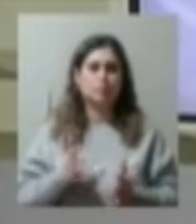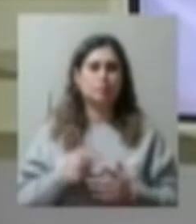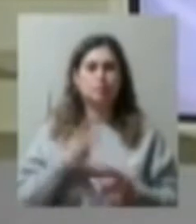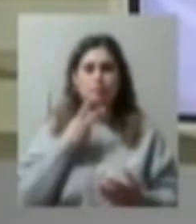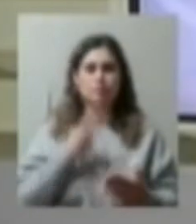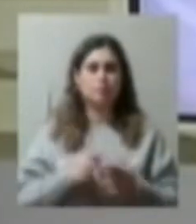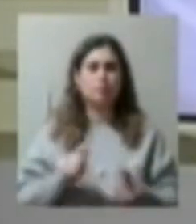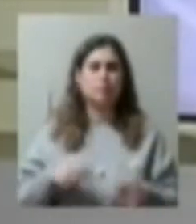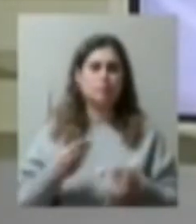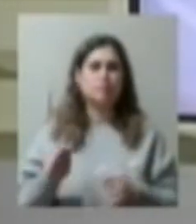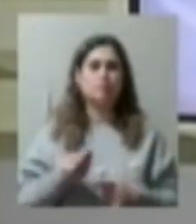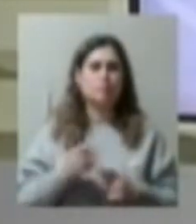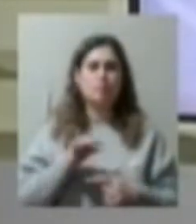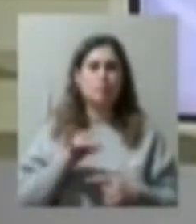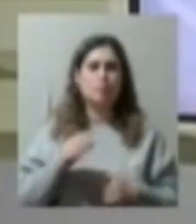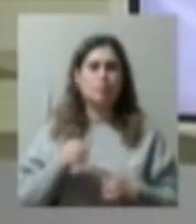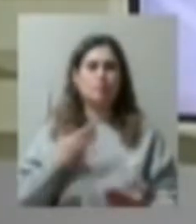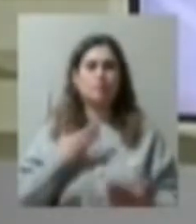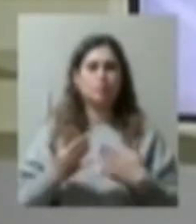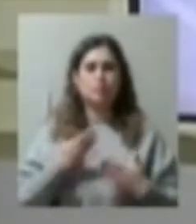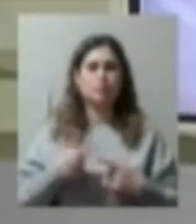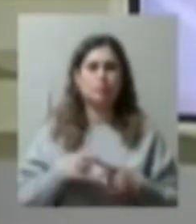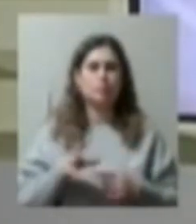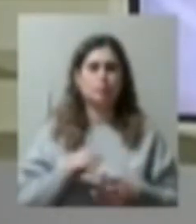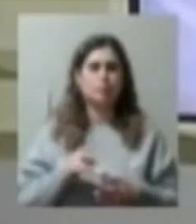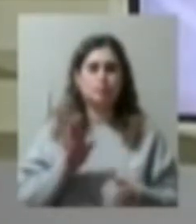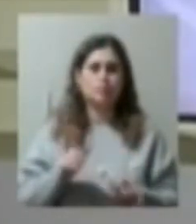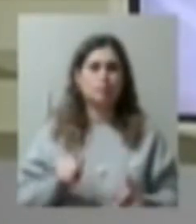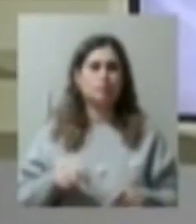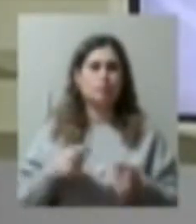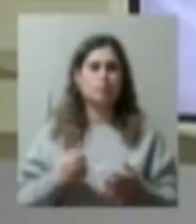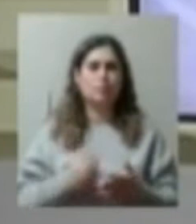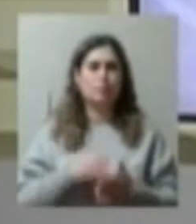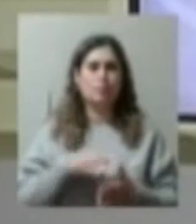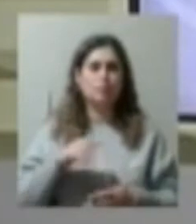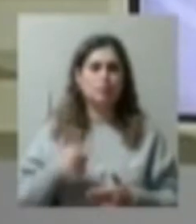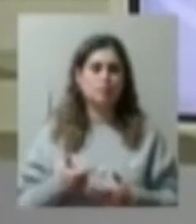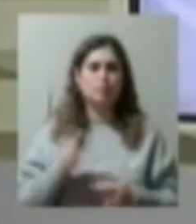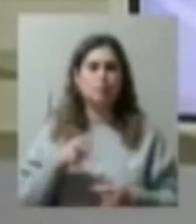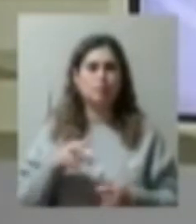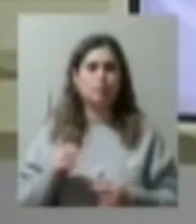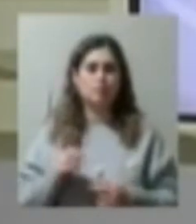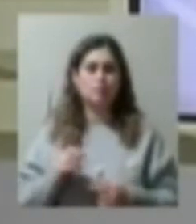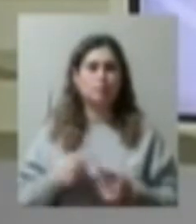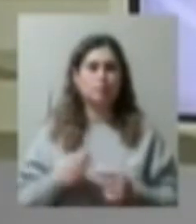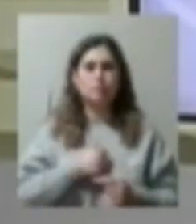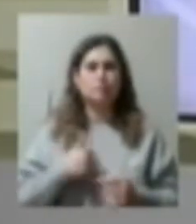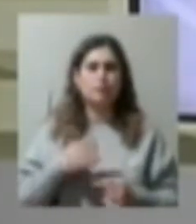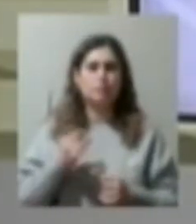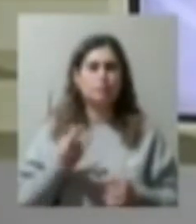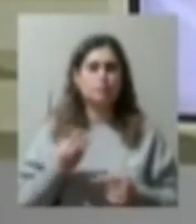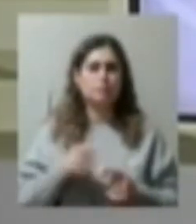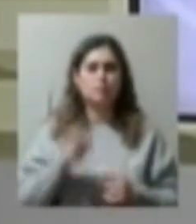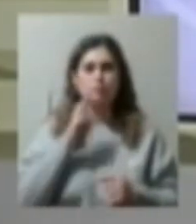землі, орендні відносини, це все передадуть до ОТГ. Але сама функція